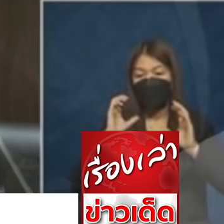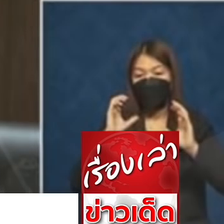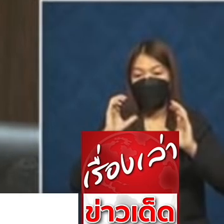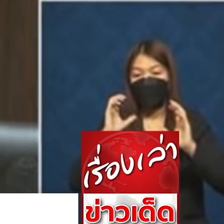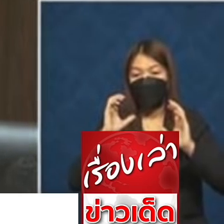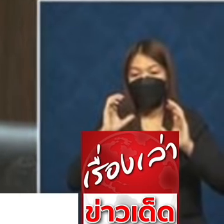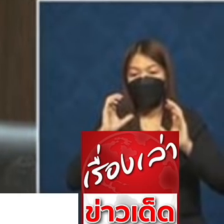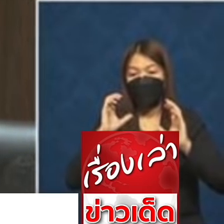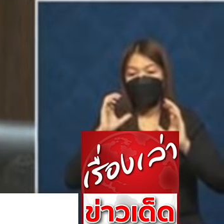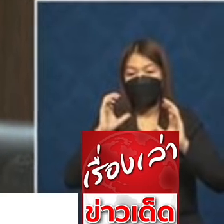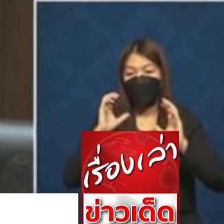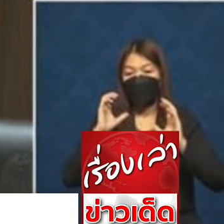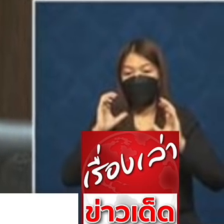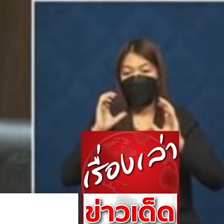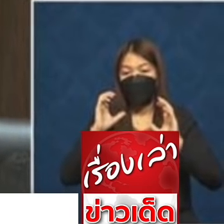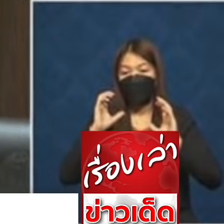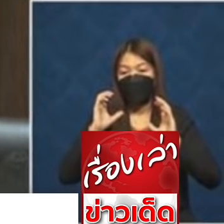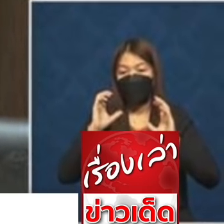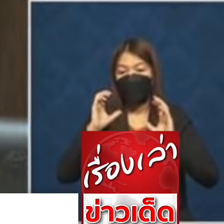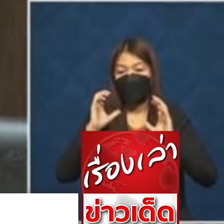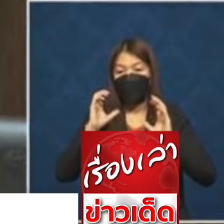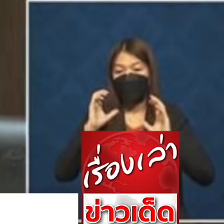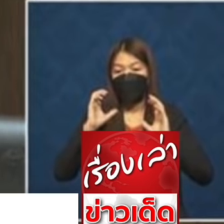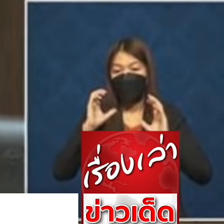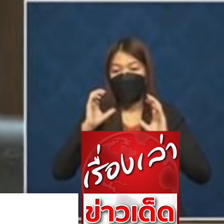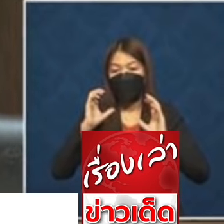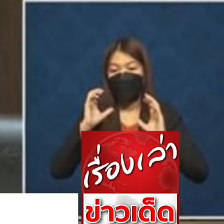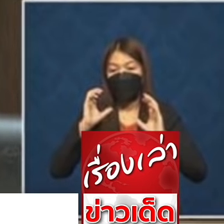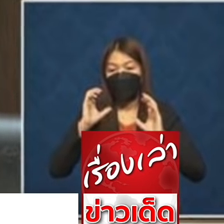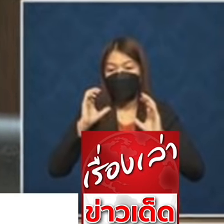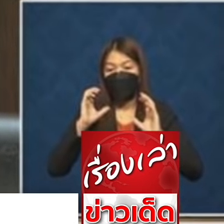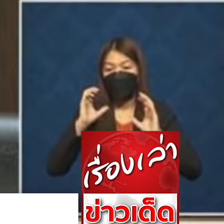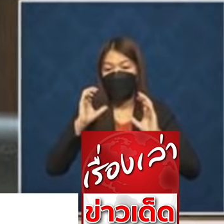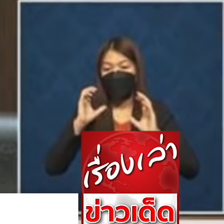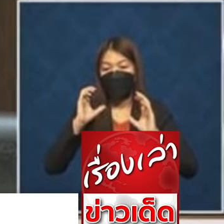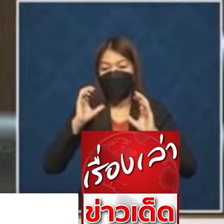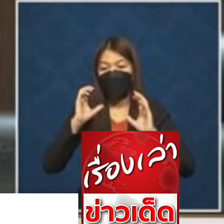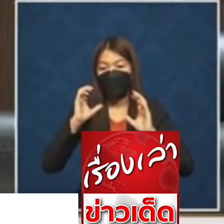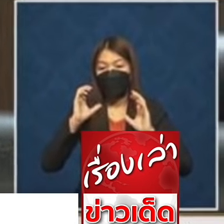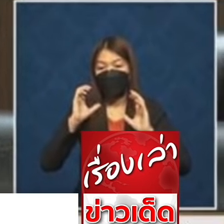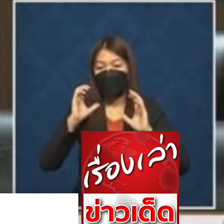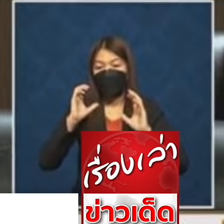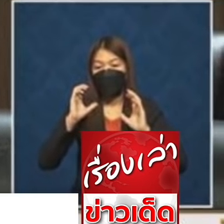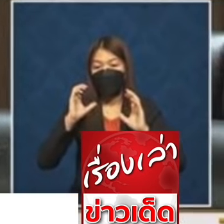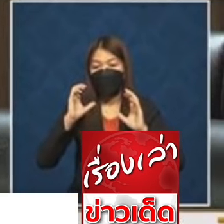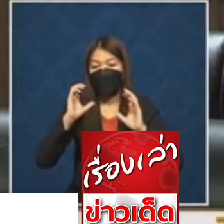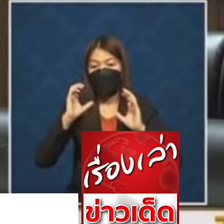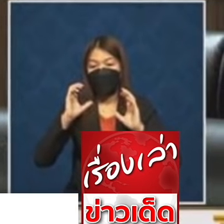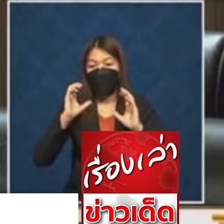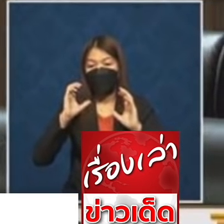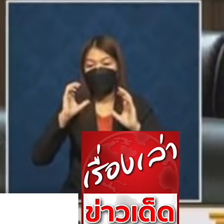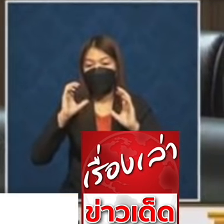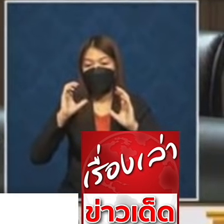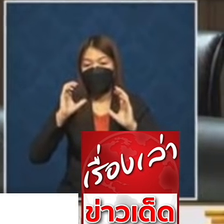โกงเขามาตลอดใช่หรือไม่เอารัดเอาเปรียบมาทั้งชีวิตยังไม่พออีกหรือหลักฐานก็ชัด